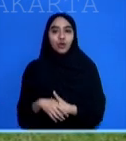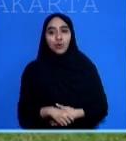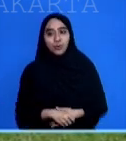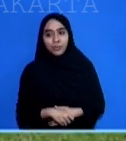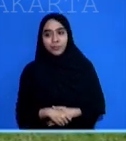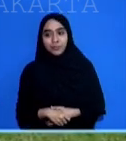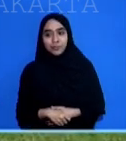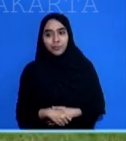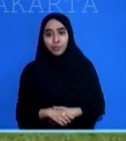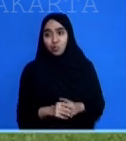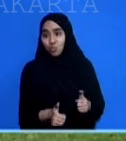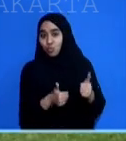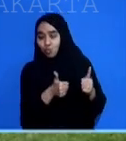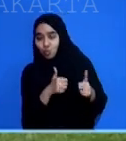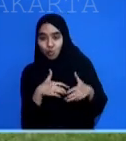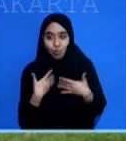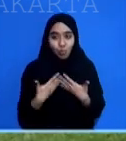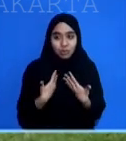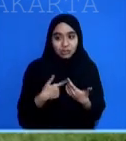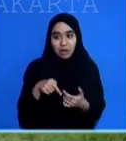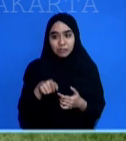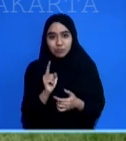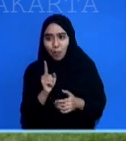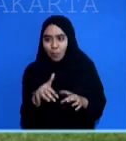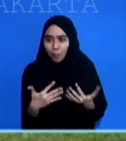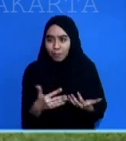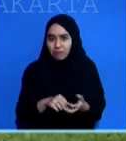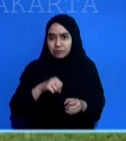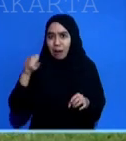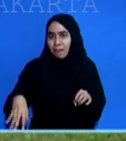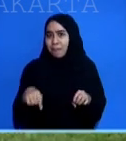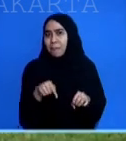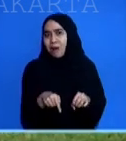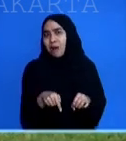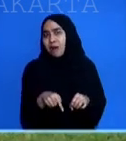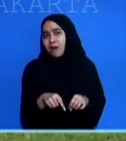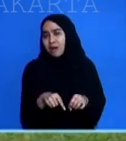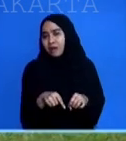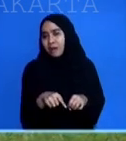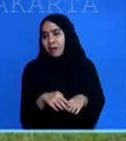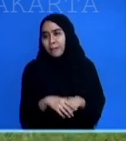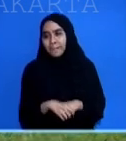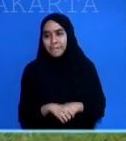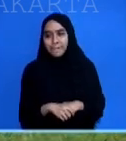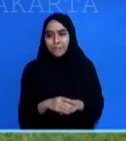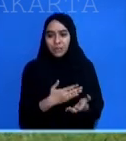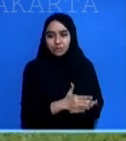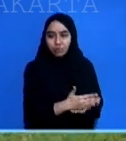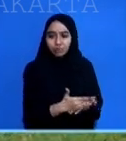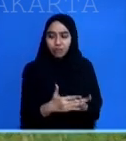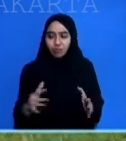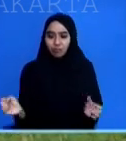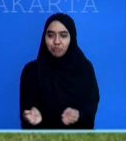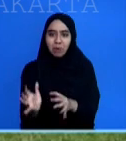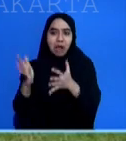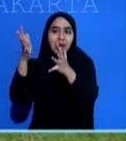itu wow sekali. Karena di sini cuma sampah toh. Di sini cuma sampah paling disapu-sapu terus dibakar.